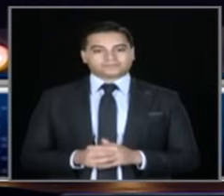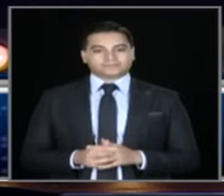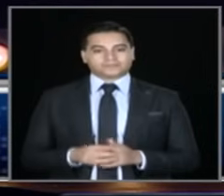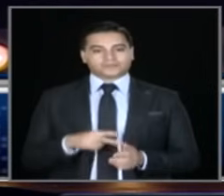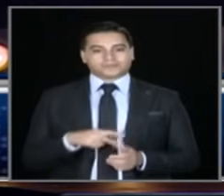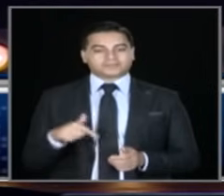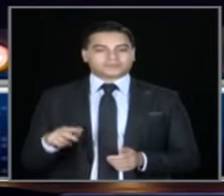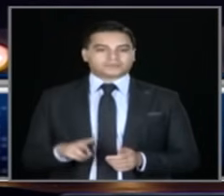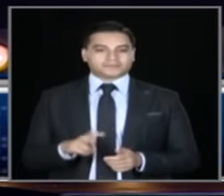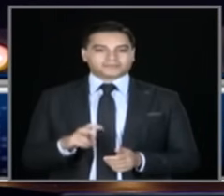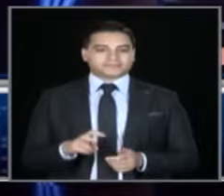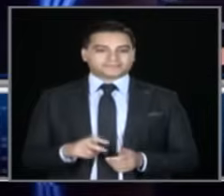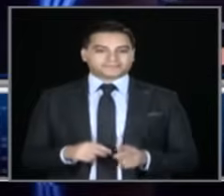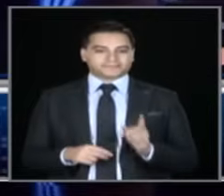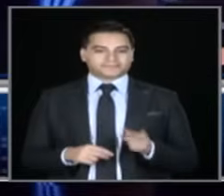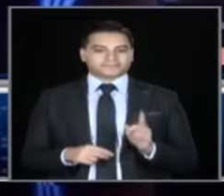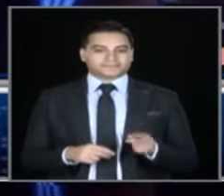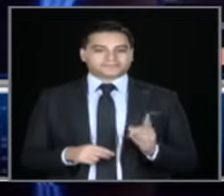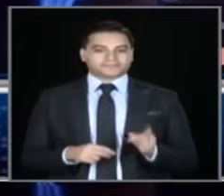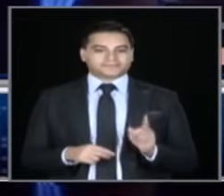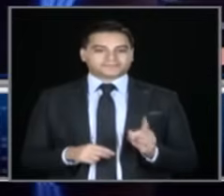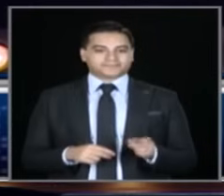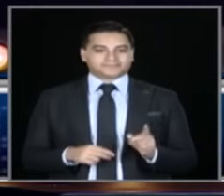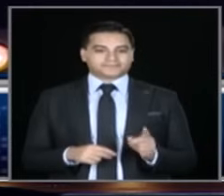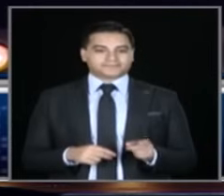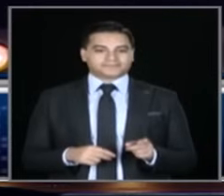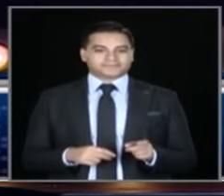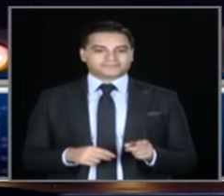876. 876